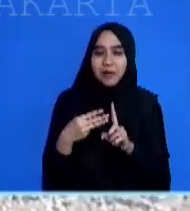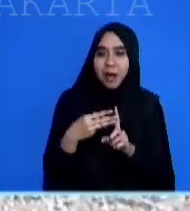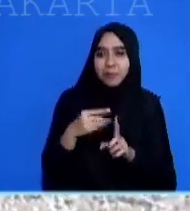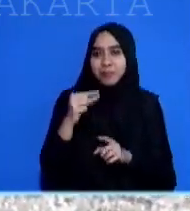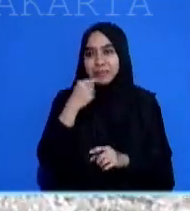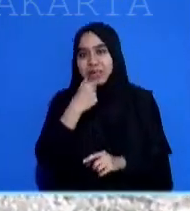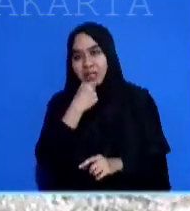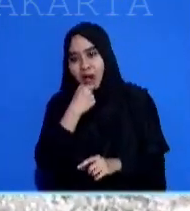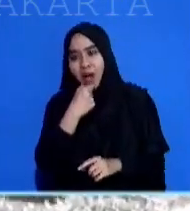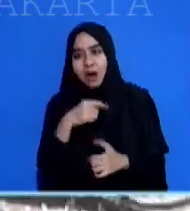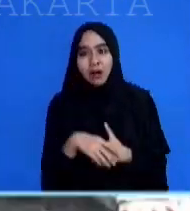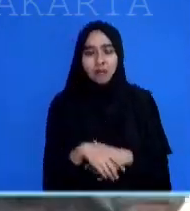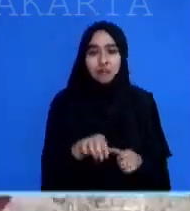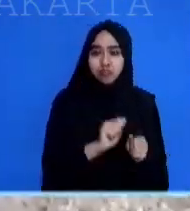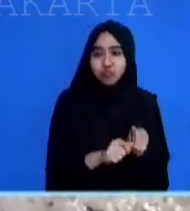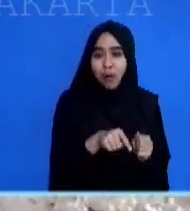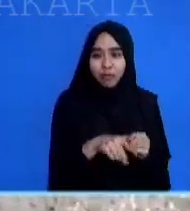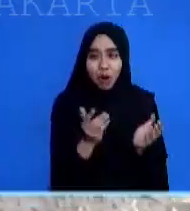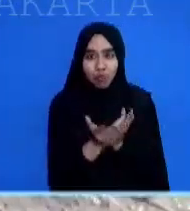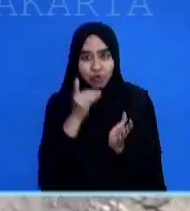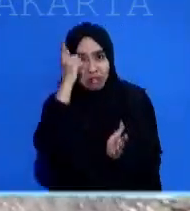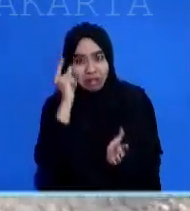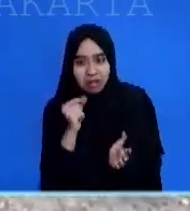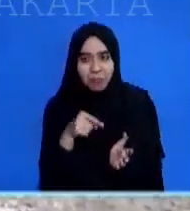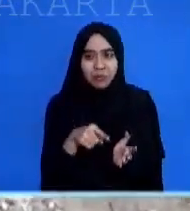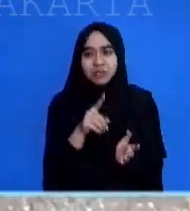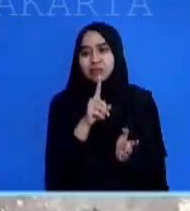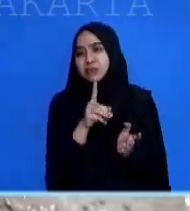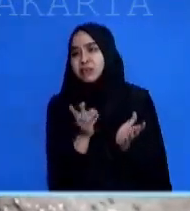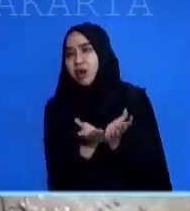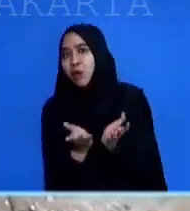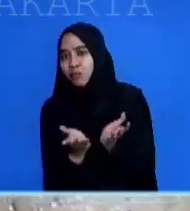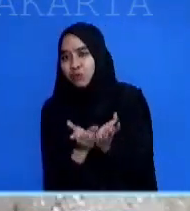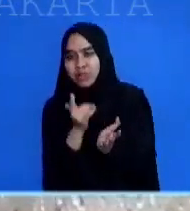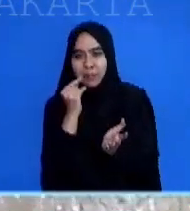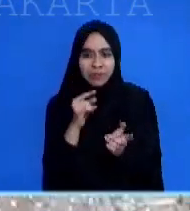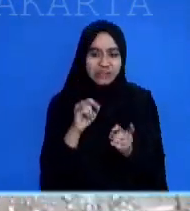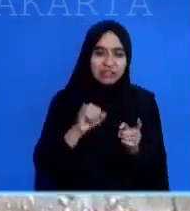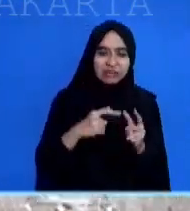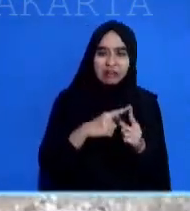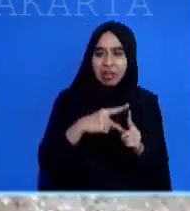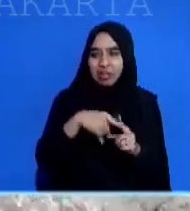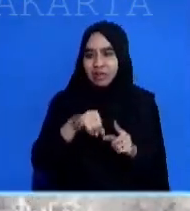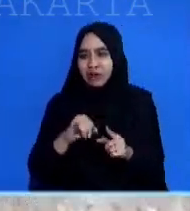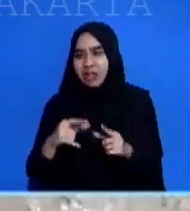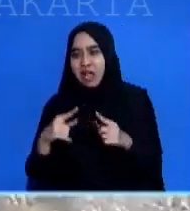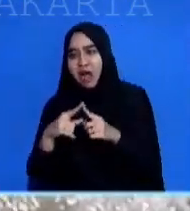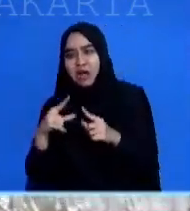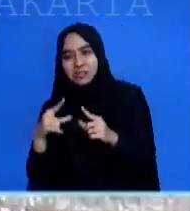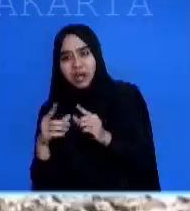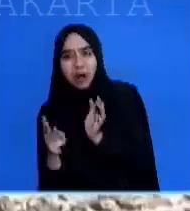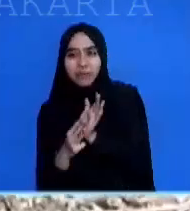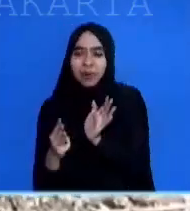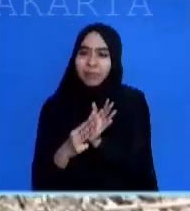dipaken Kang damel Areng men saking maner jinis Wiwit saking Kajeng Jati Akasia Mahoni